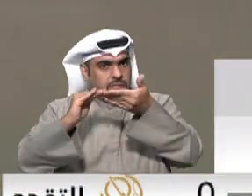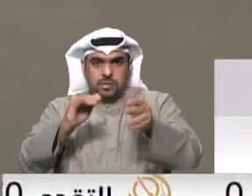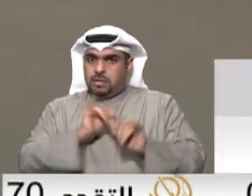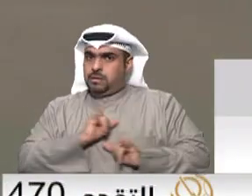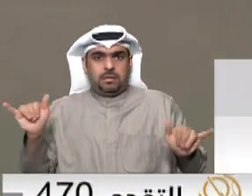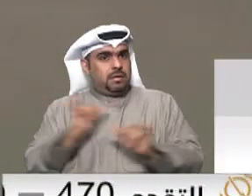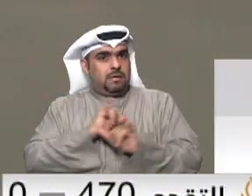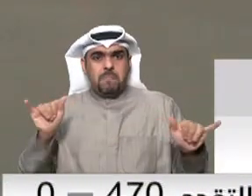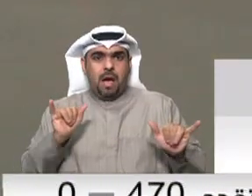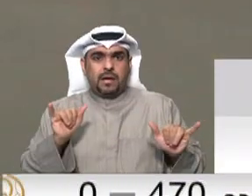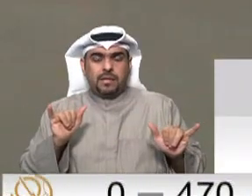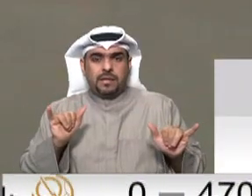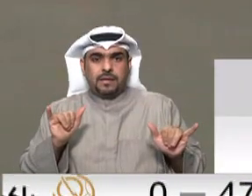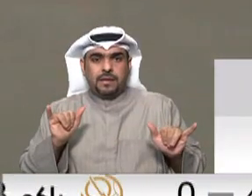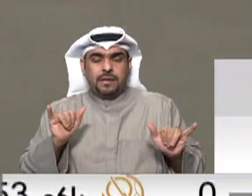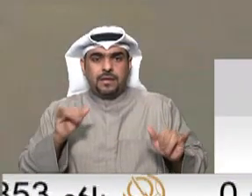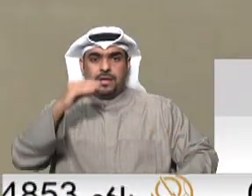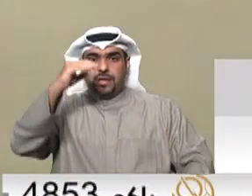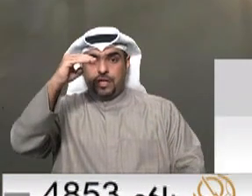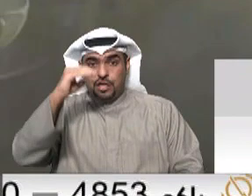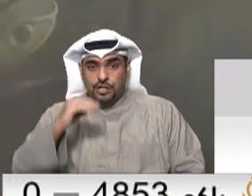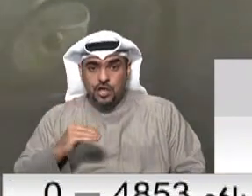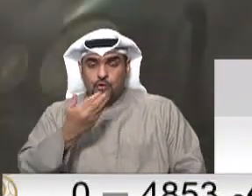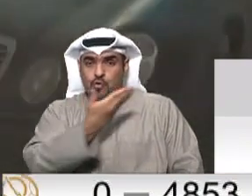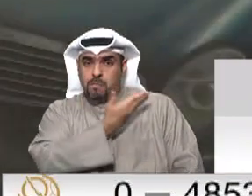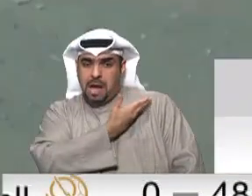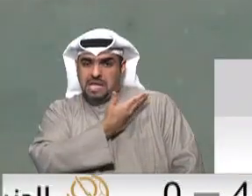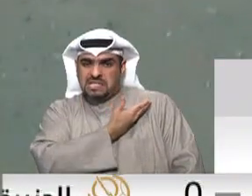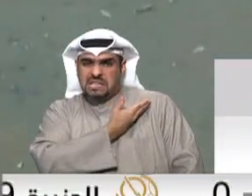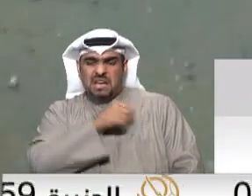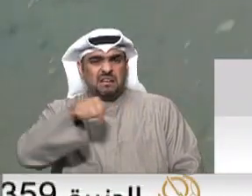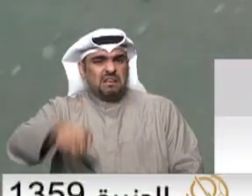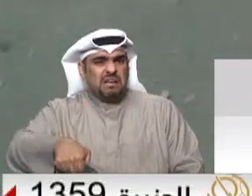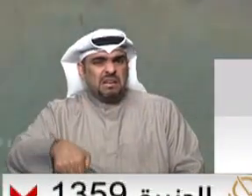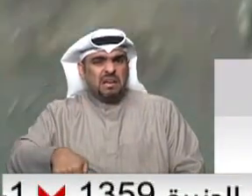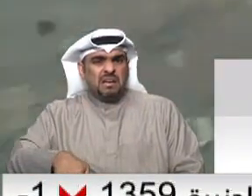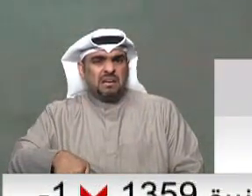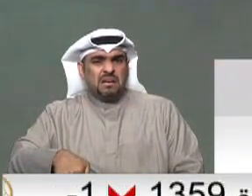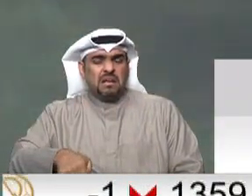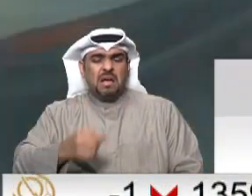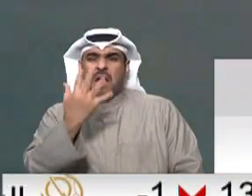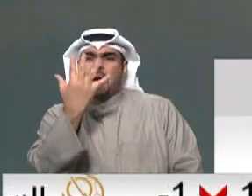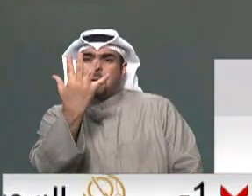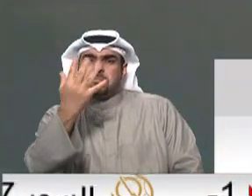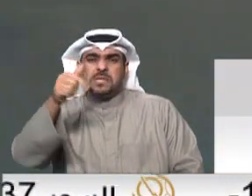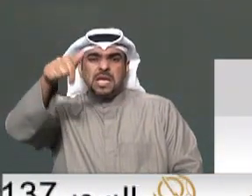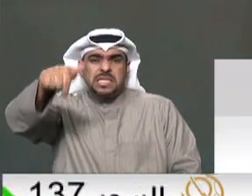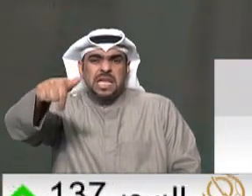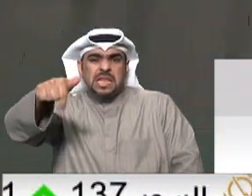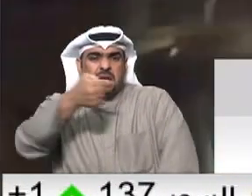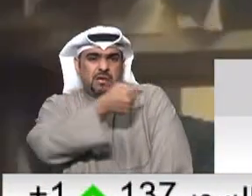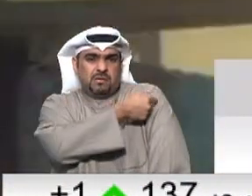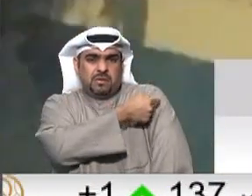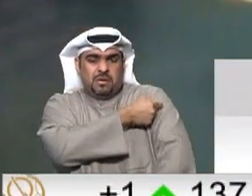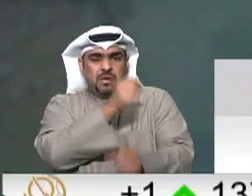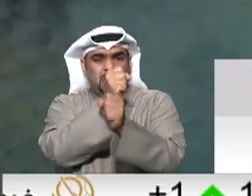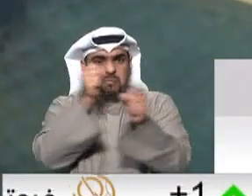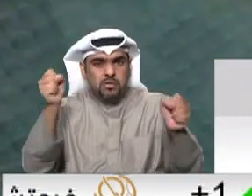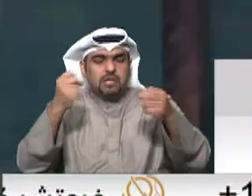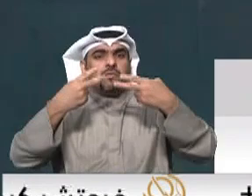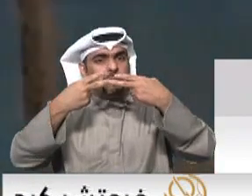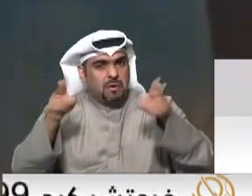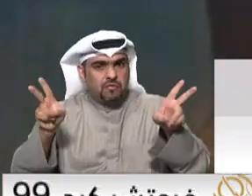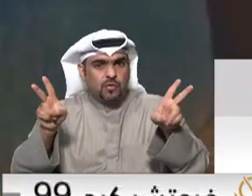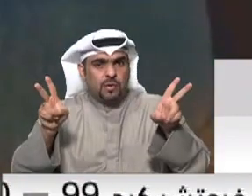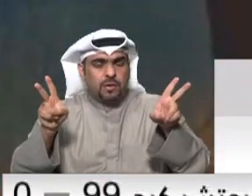جريح يعانون، المستشفيات مكتظة بهذه الأعداد الكبيرة، المريض العادي لا يجد له سريرا